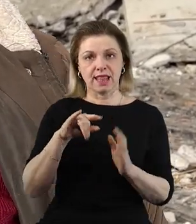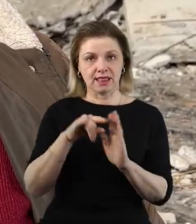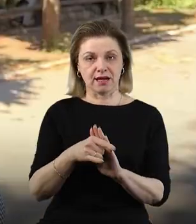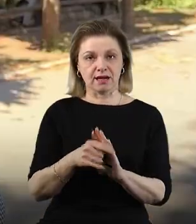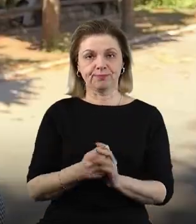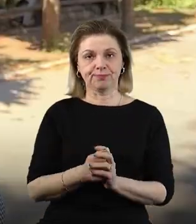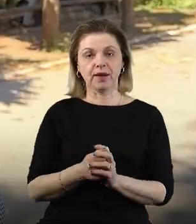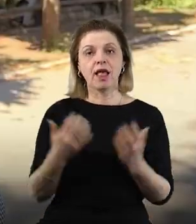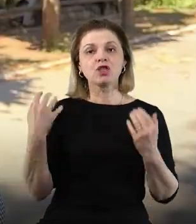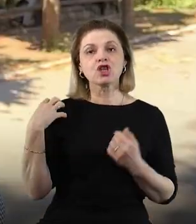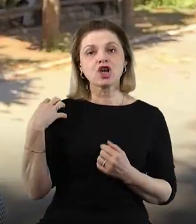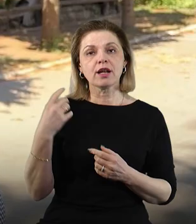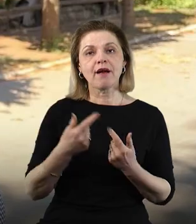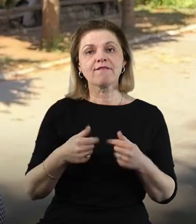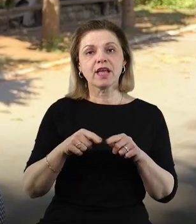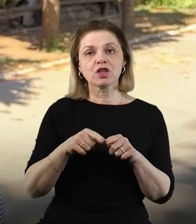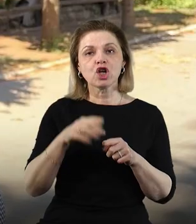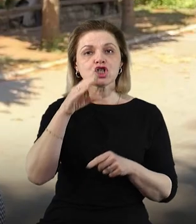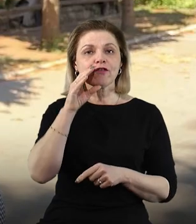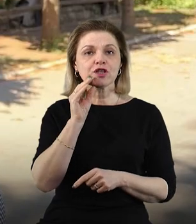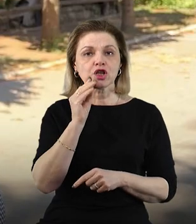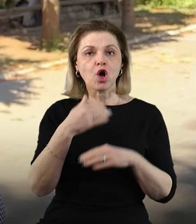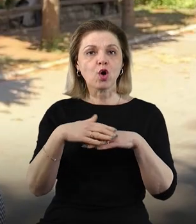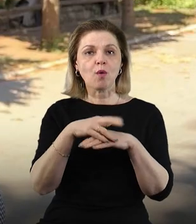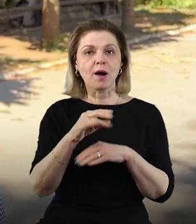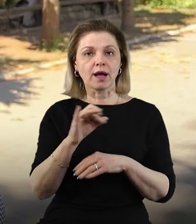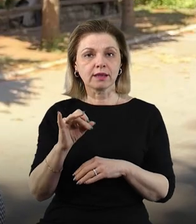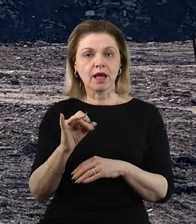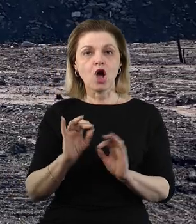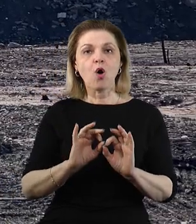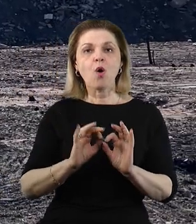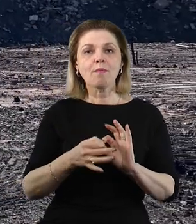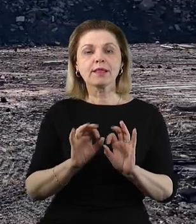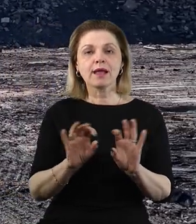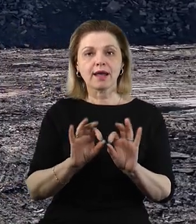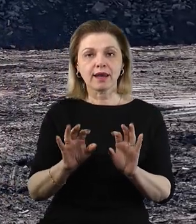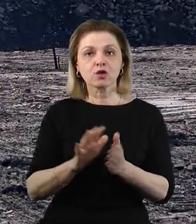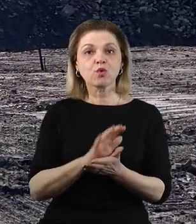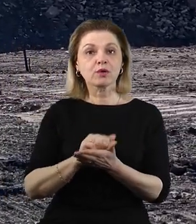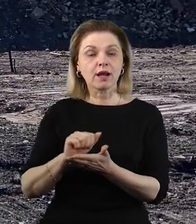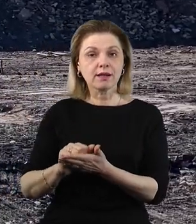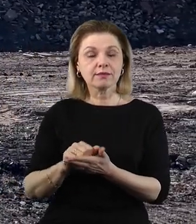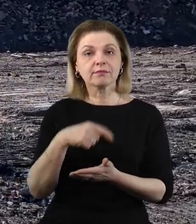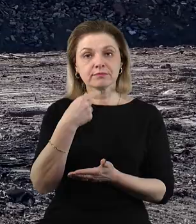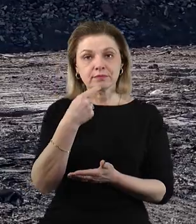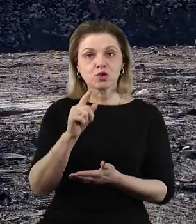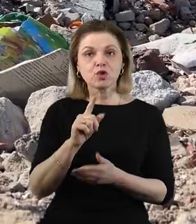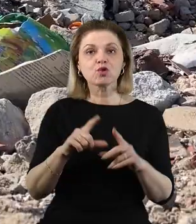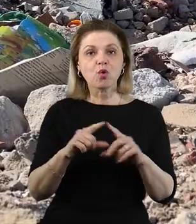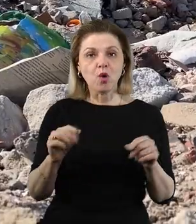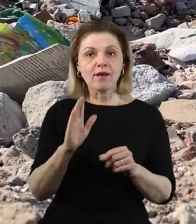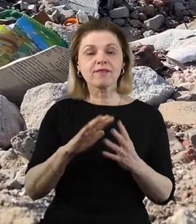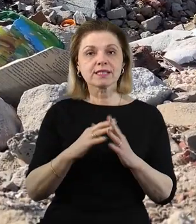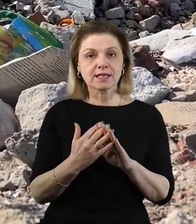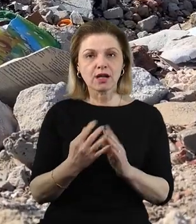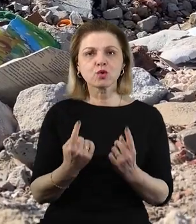сторони начальниця відділу освіти Шевченківської громади Тетяна Гончаренко у коментарі суспільному повідомила школу у любомирівці